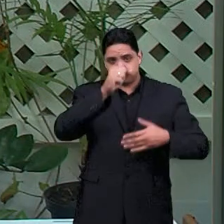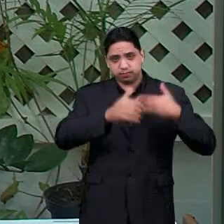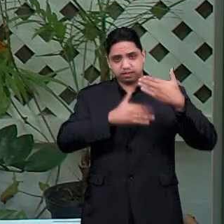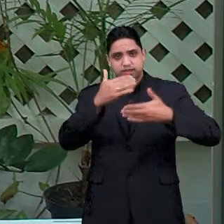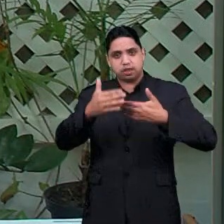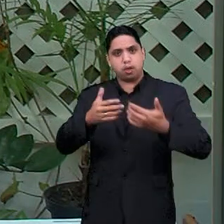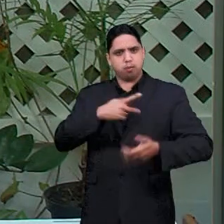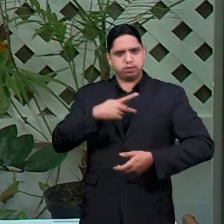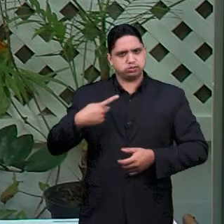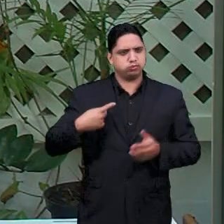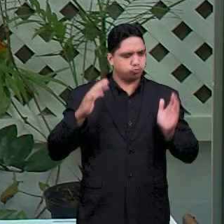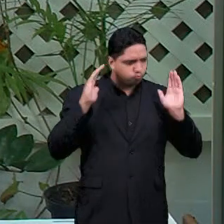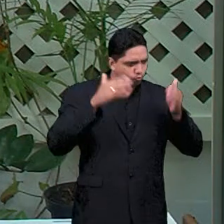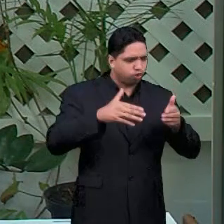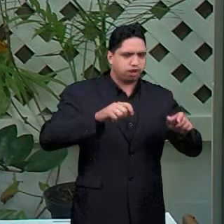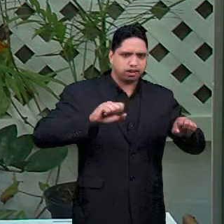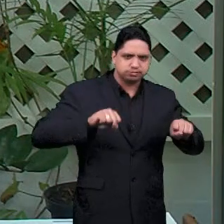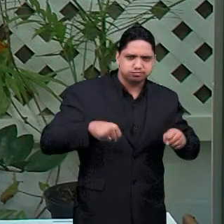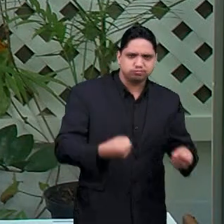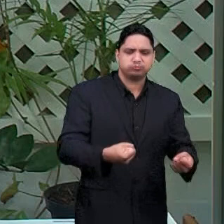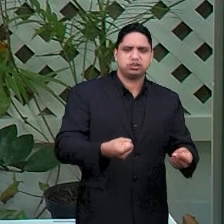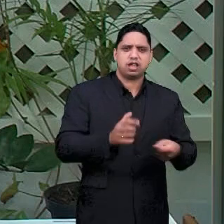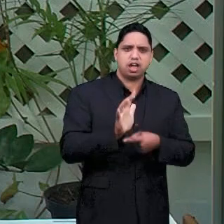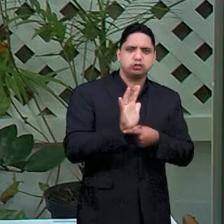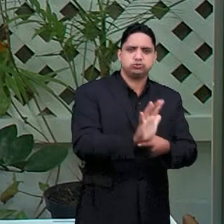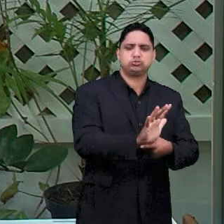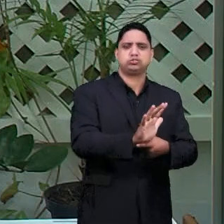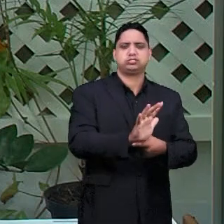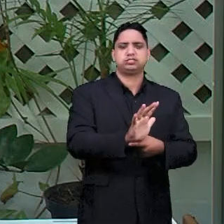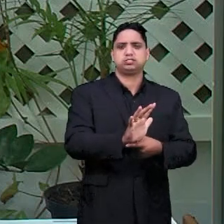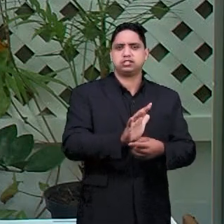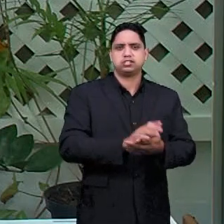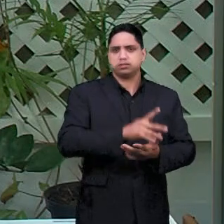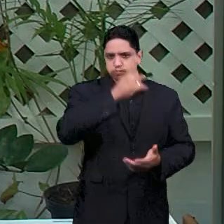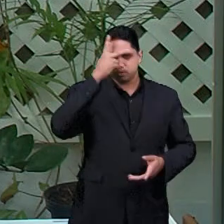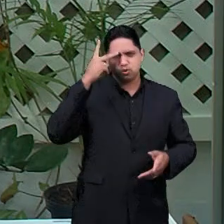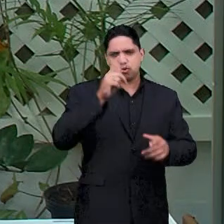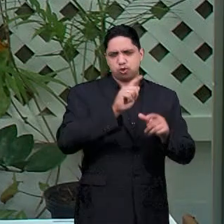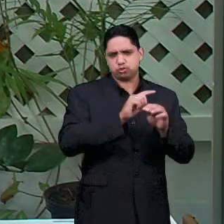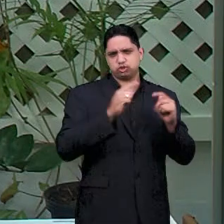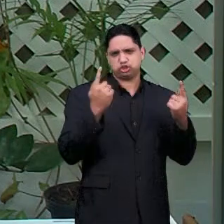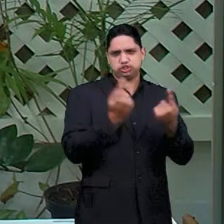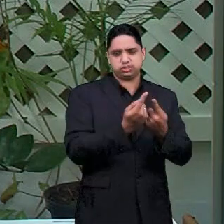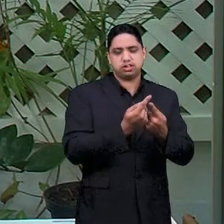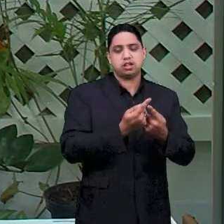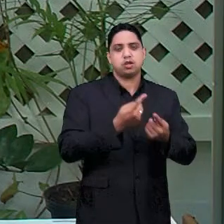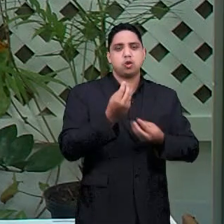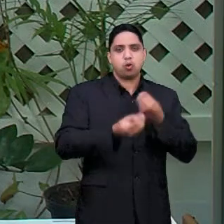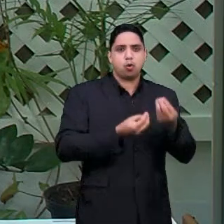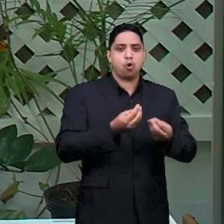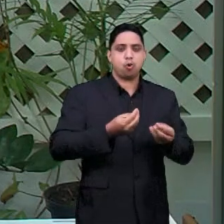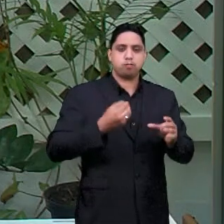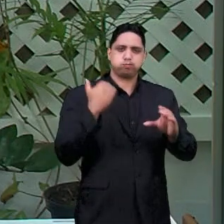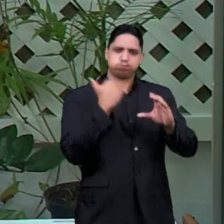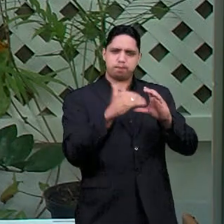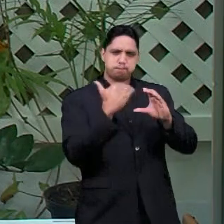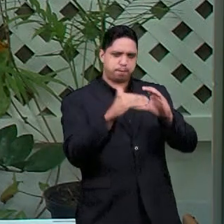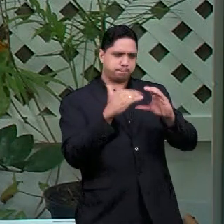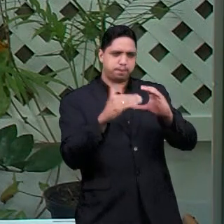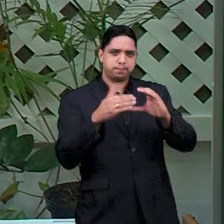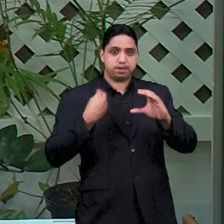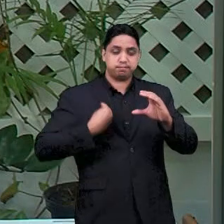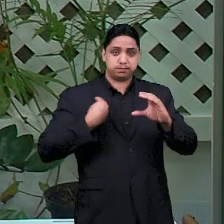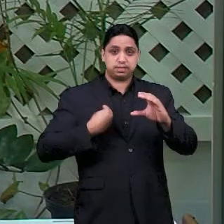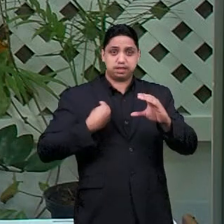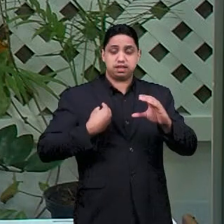des pasteurs, des ouvriers, des diacres, des frères et sœurs de manière générale en envoyant sa participation.